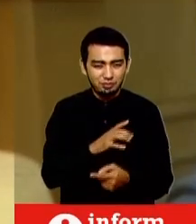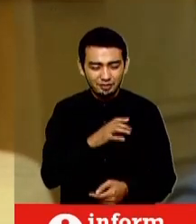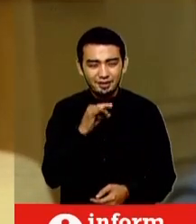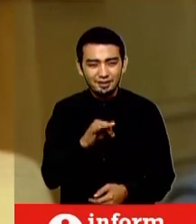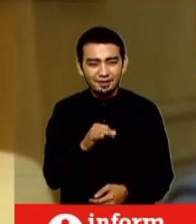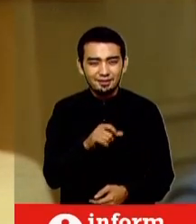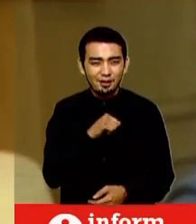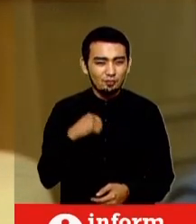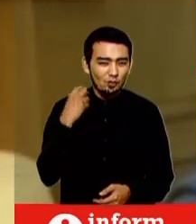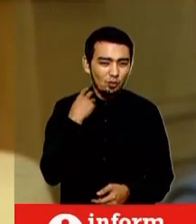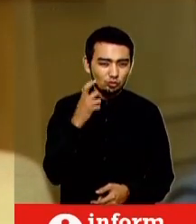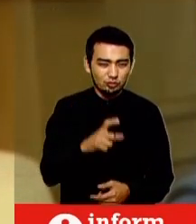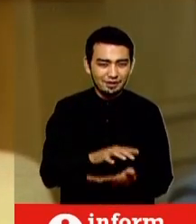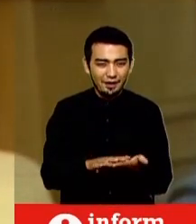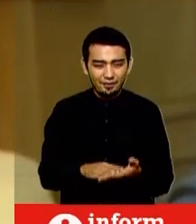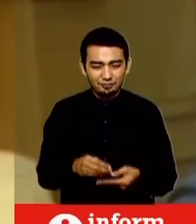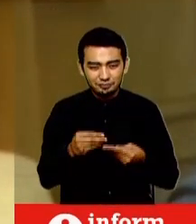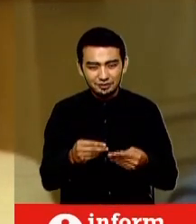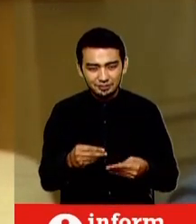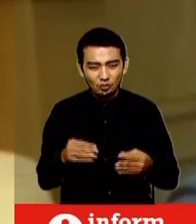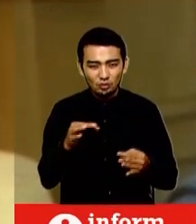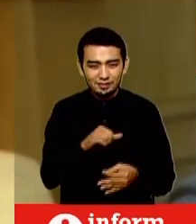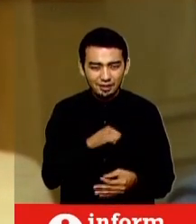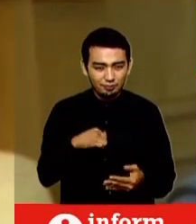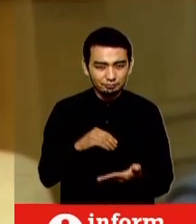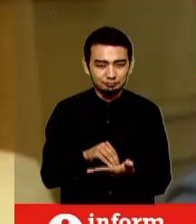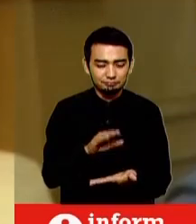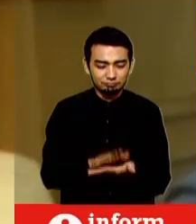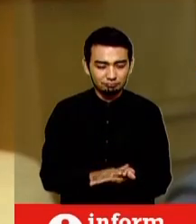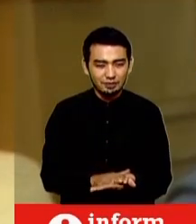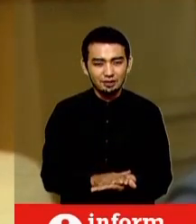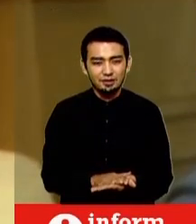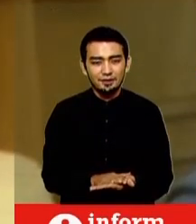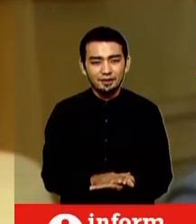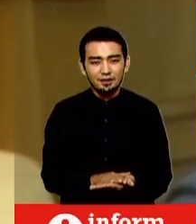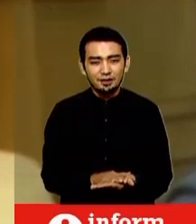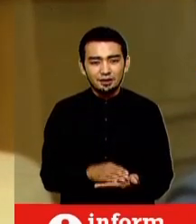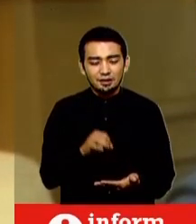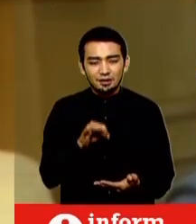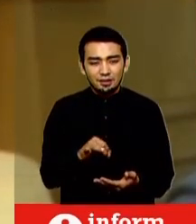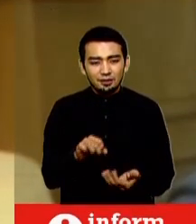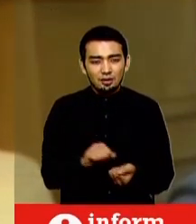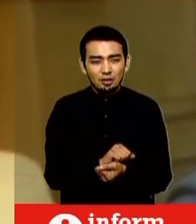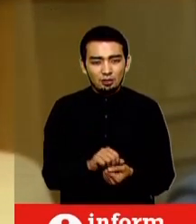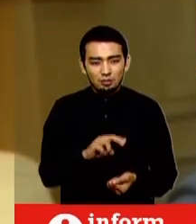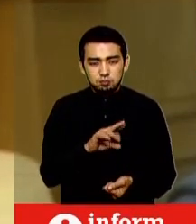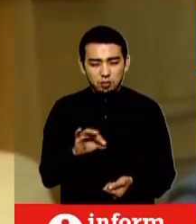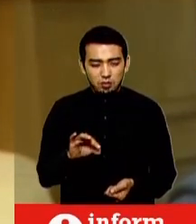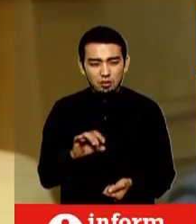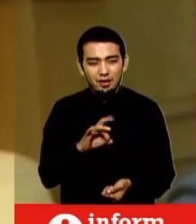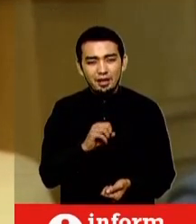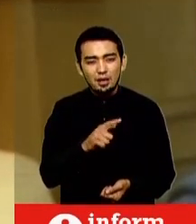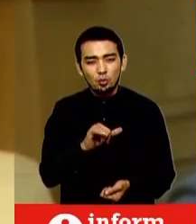при заполнении заявки не указывают сведения по супругам своим и не прикладывают документы по